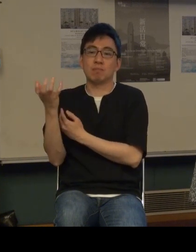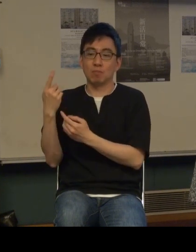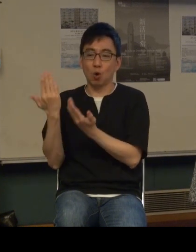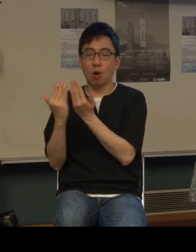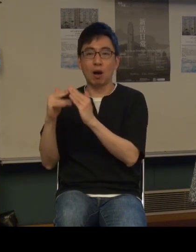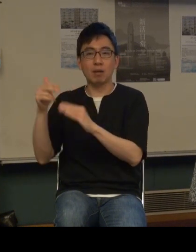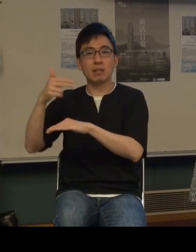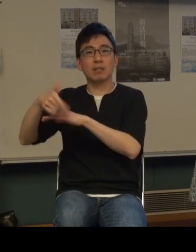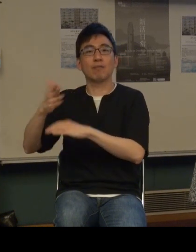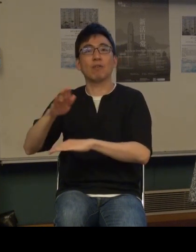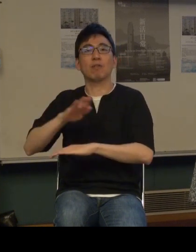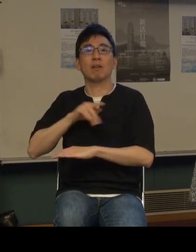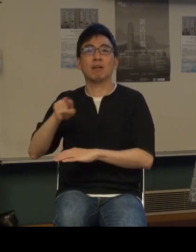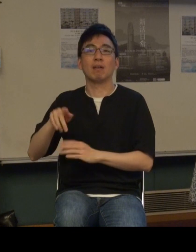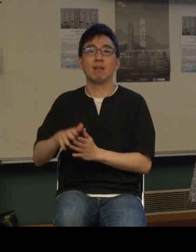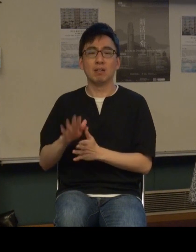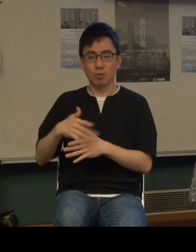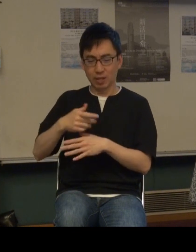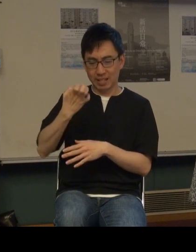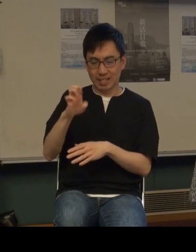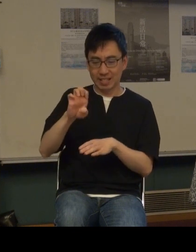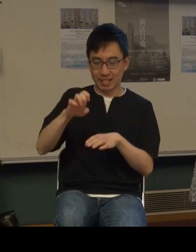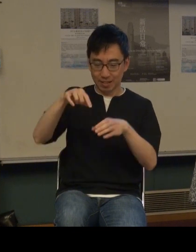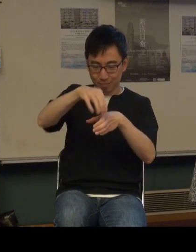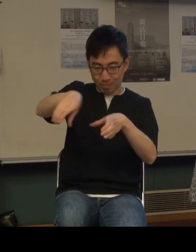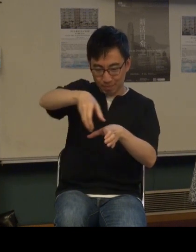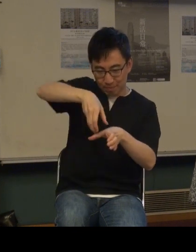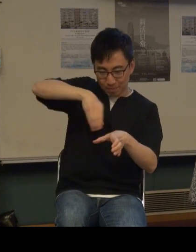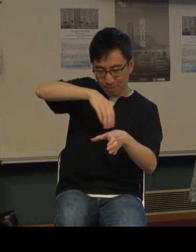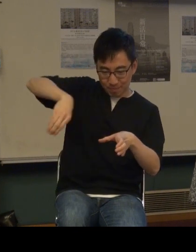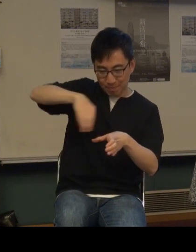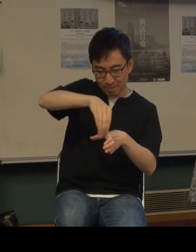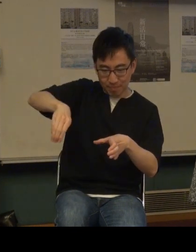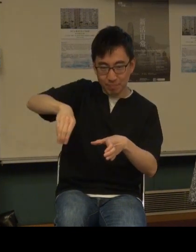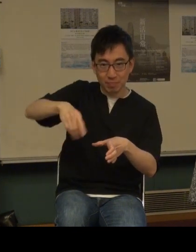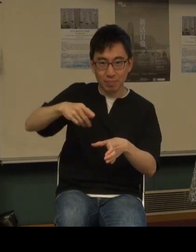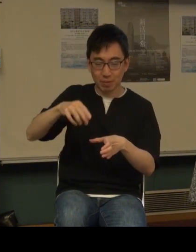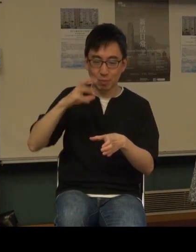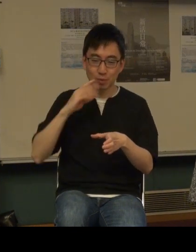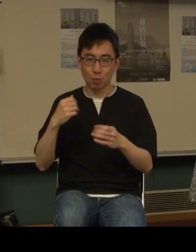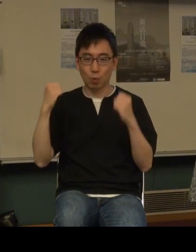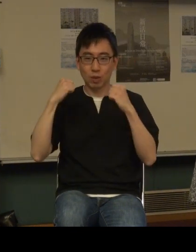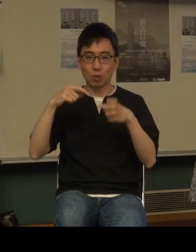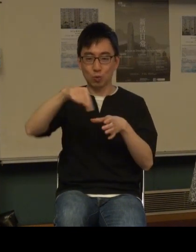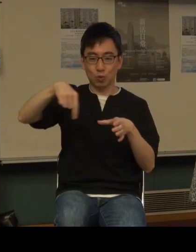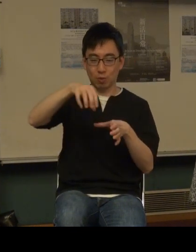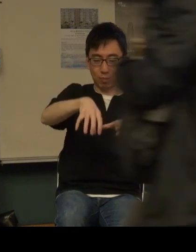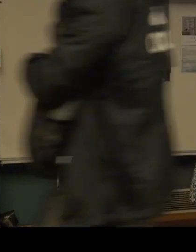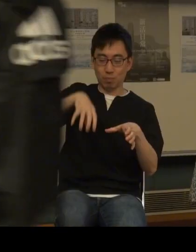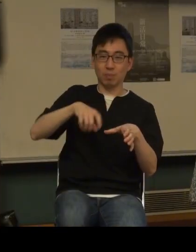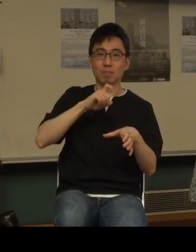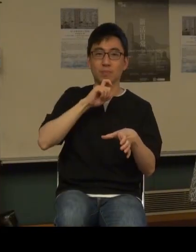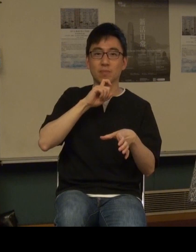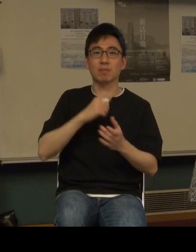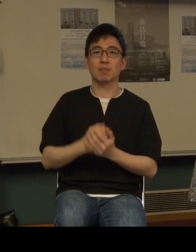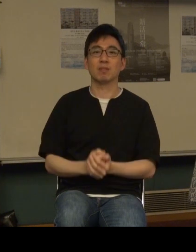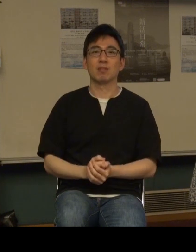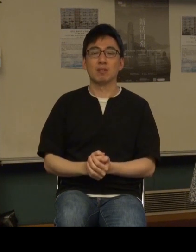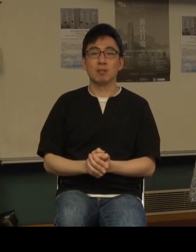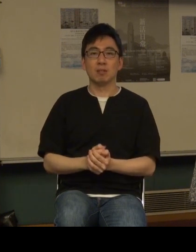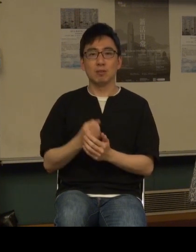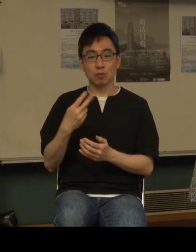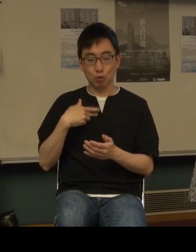校嘅設計方法嚟嘅。咁啊，因為個 E 字咧就可以圍住咗兩個操場啊。 咁個外觀咧，同我哋頭先見